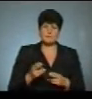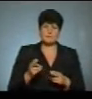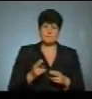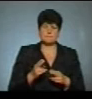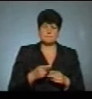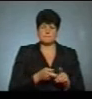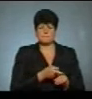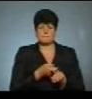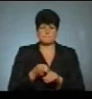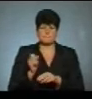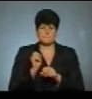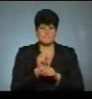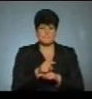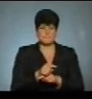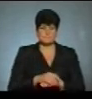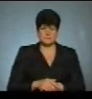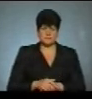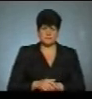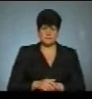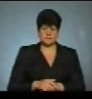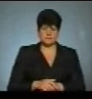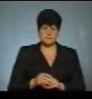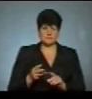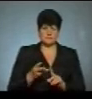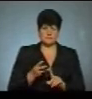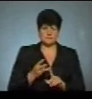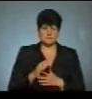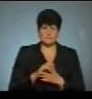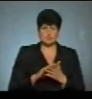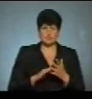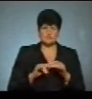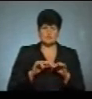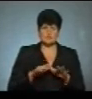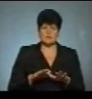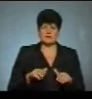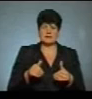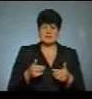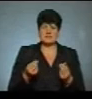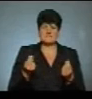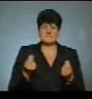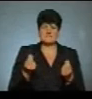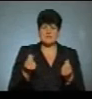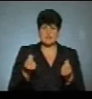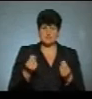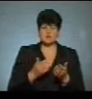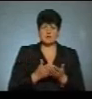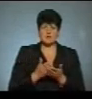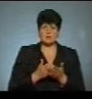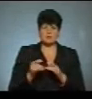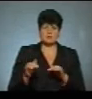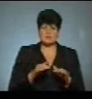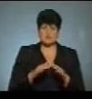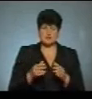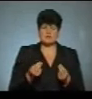безконтактної передачі замовлення. Третє. Продовження діяльності з надання фінансових послуг,